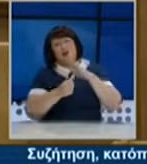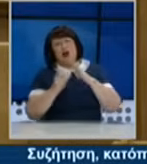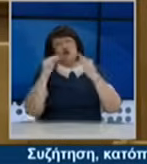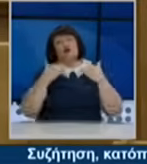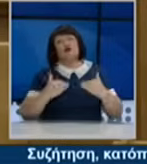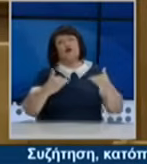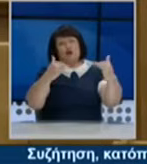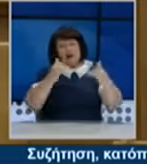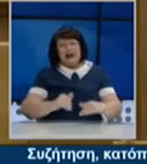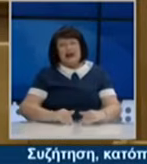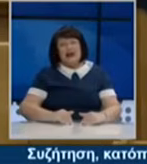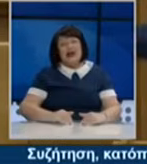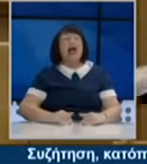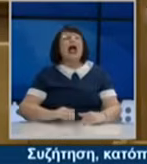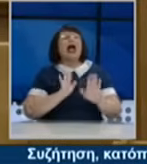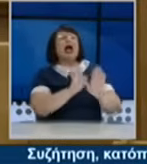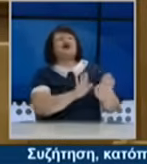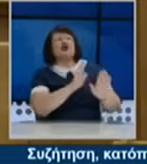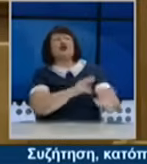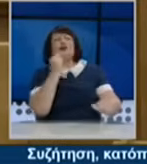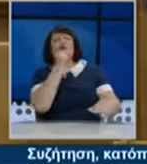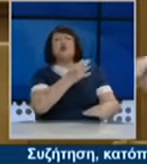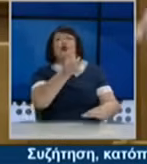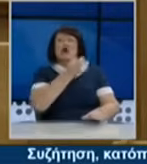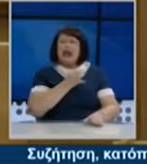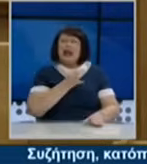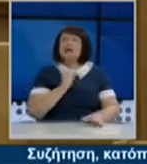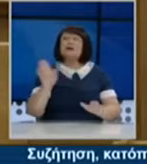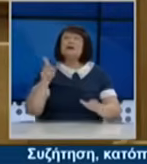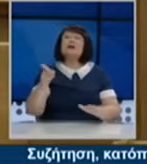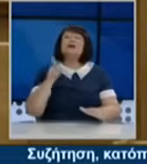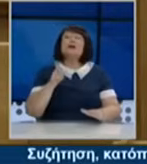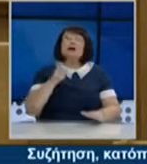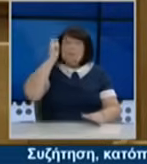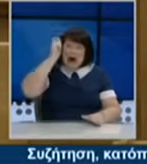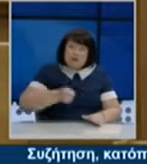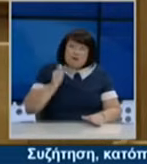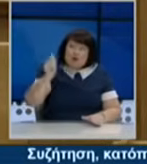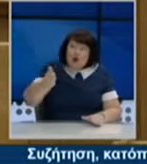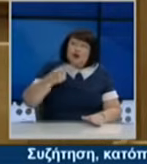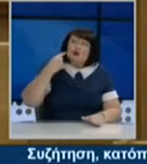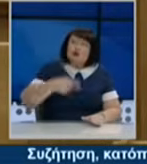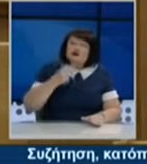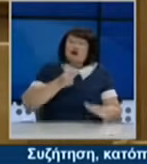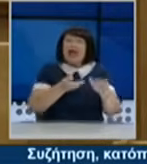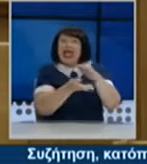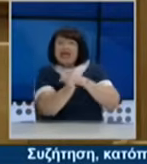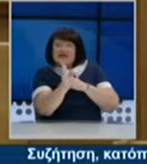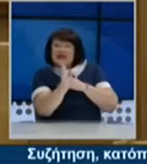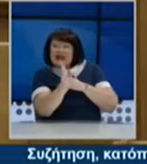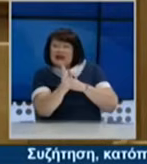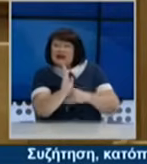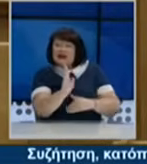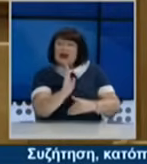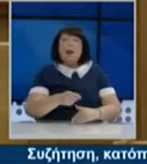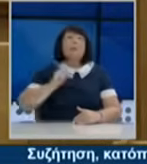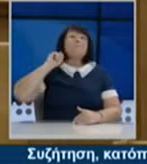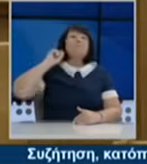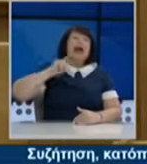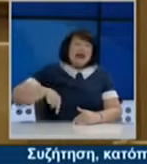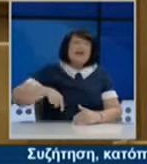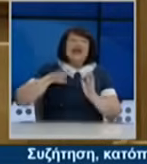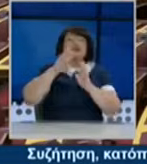οποίος ανέχθηκε την παραβίαση στον Πρωθυπουργό, να μιλήσει και να φύγει. Όλοι σας παραδεχτήκατε ότι προσβάλλατε. Και να φύγει, επαναλαμβάνω, παραβιάζεται